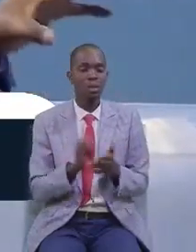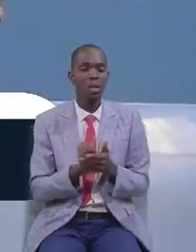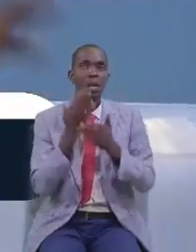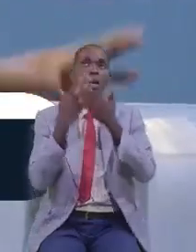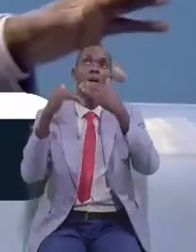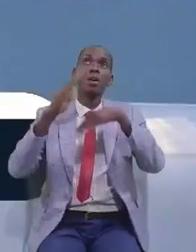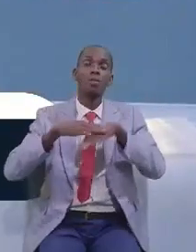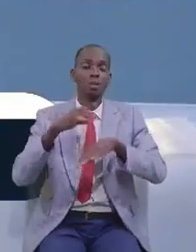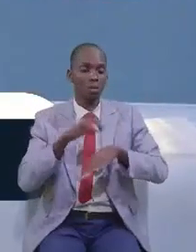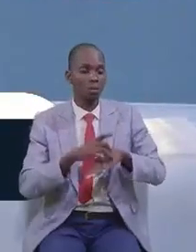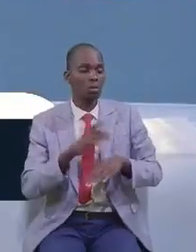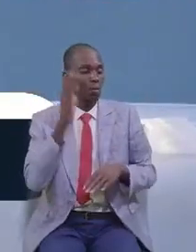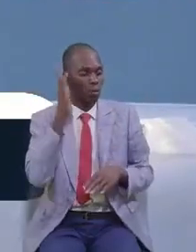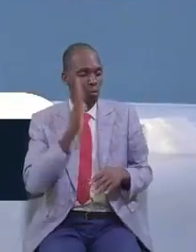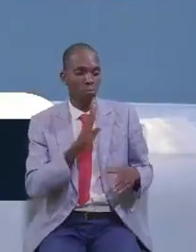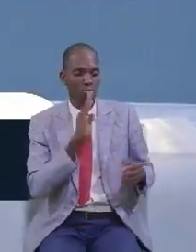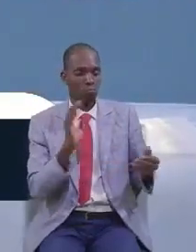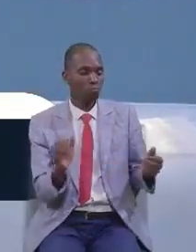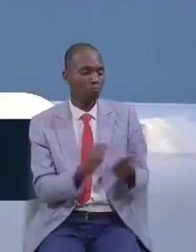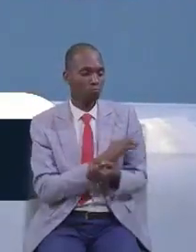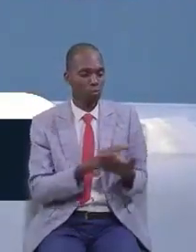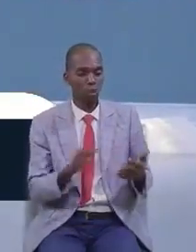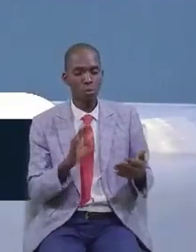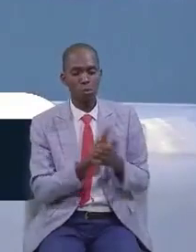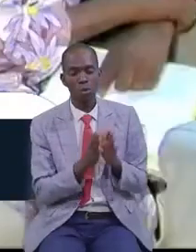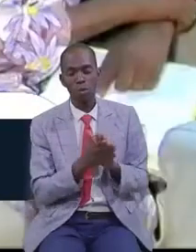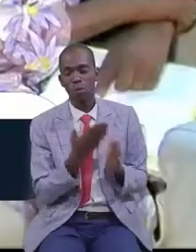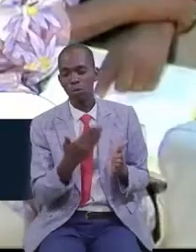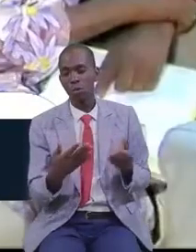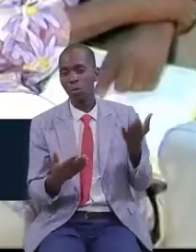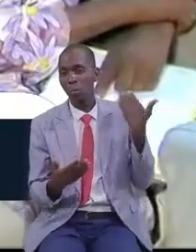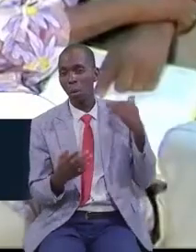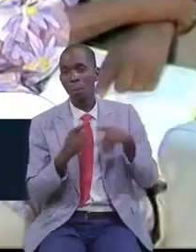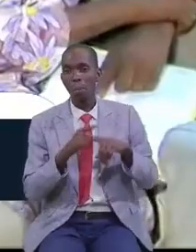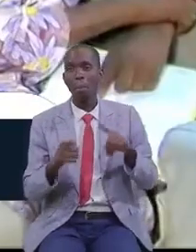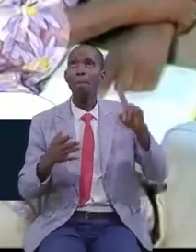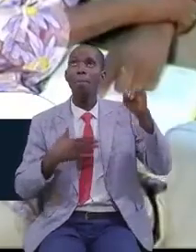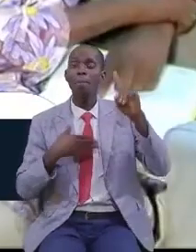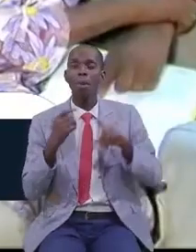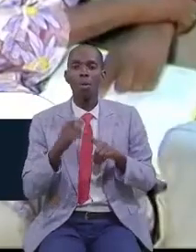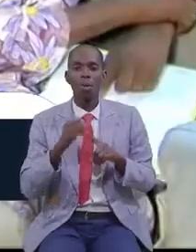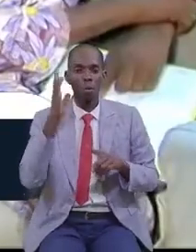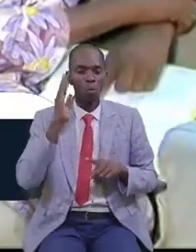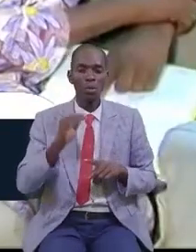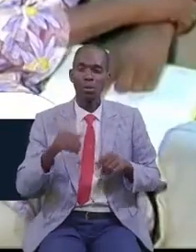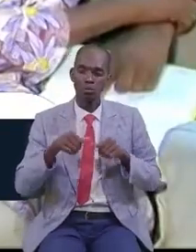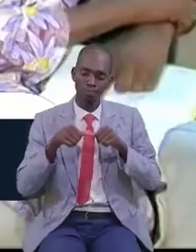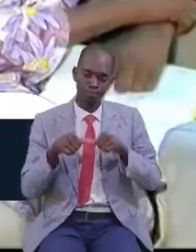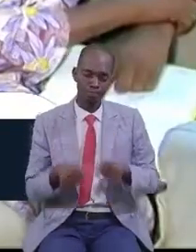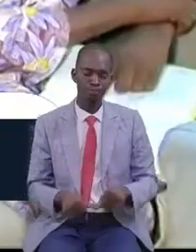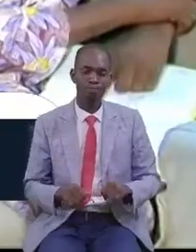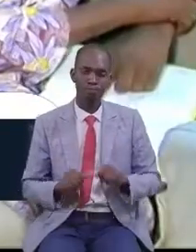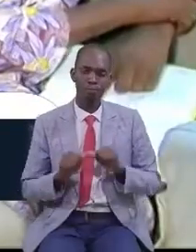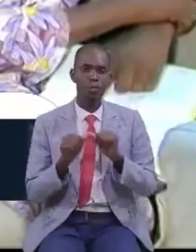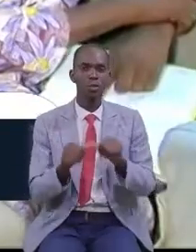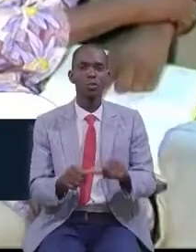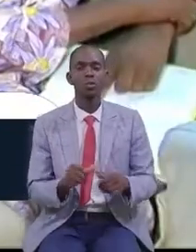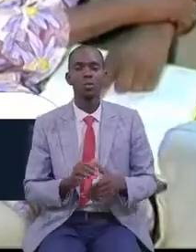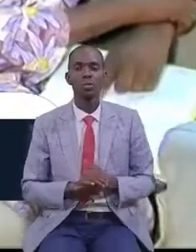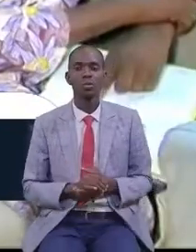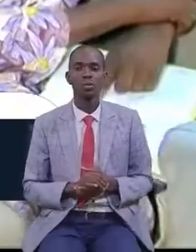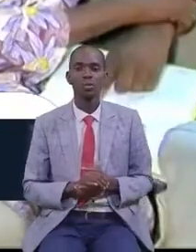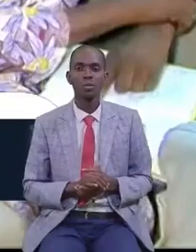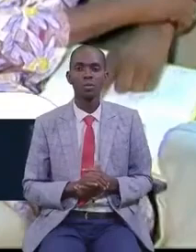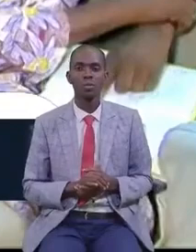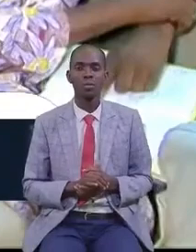but my word shall not pass away. ఆకాశము భూమి గతించినా గతించును గాని నా వాక్కు ఎన్నటికీ గతించదన్న దేవునికి